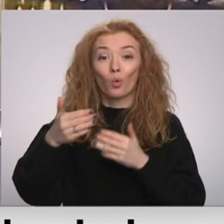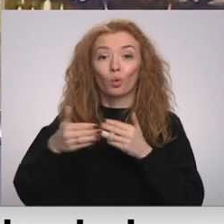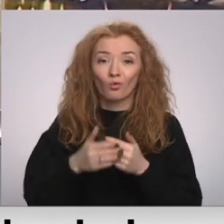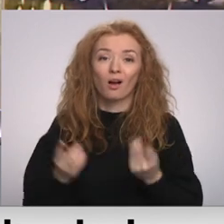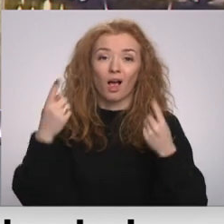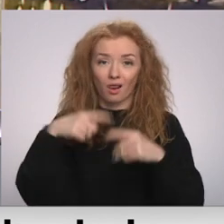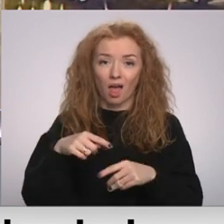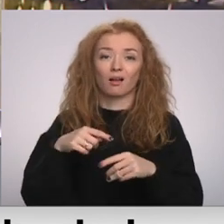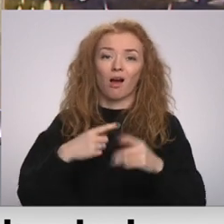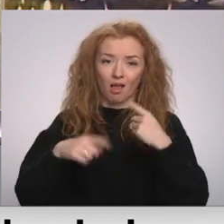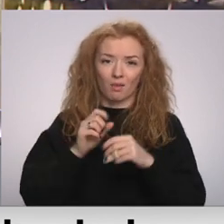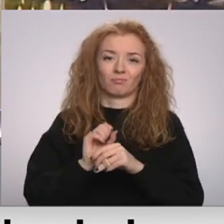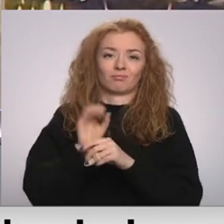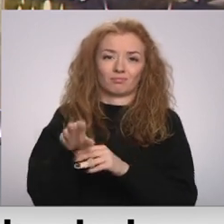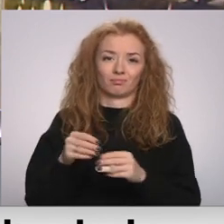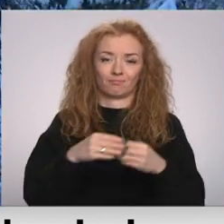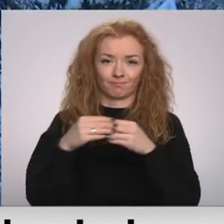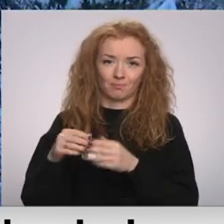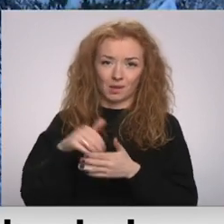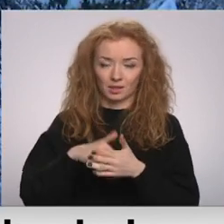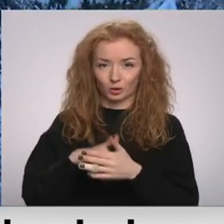laikā darbs turpināsies kā iepriekš.